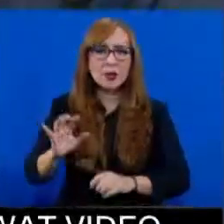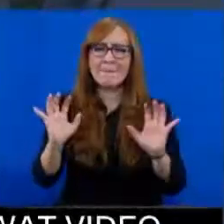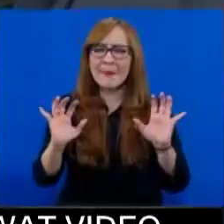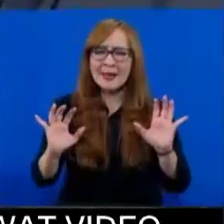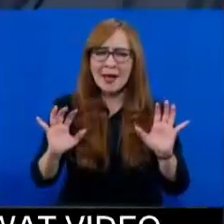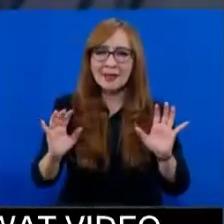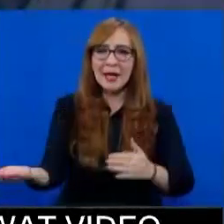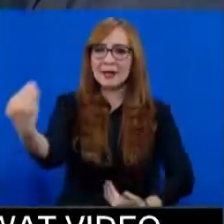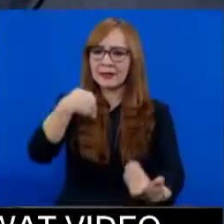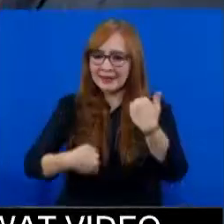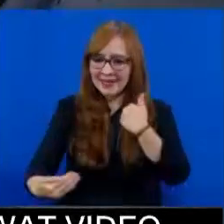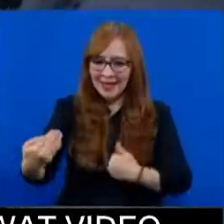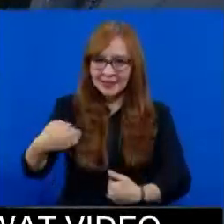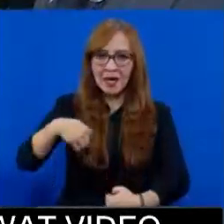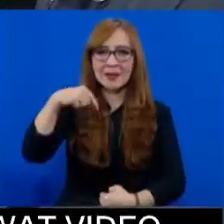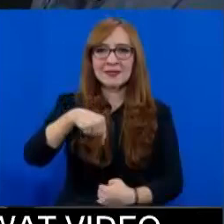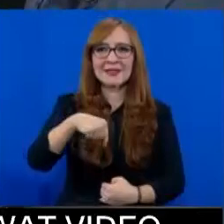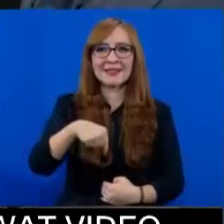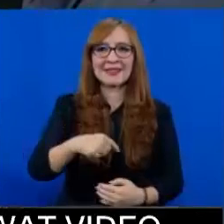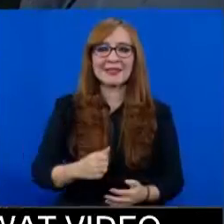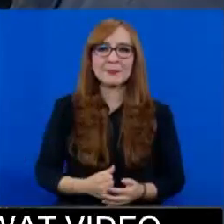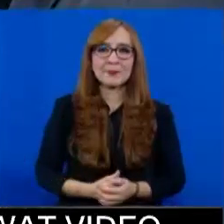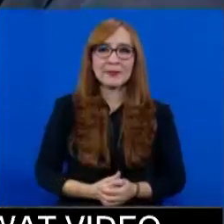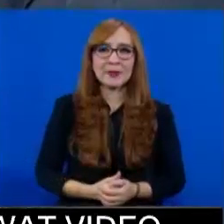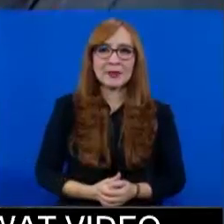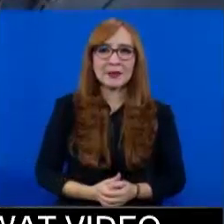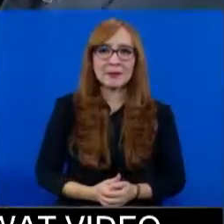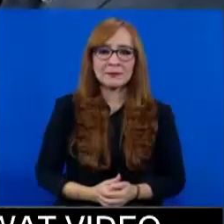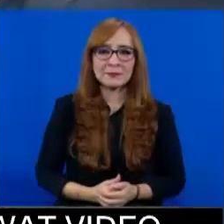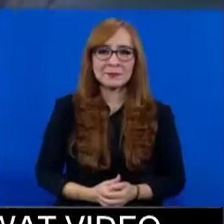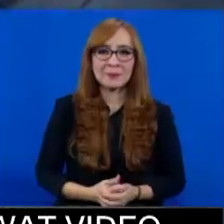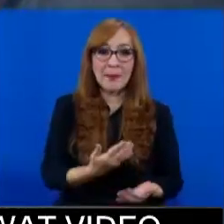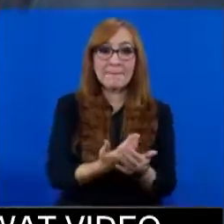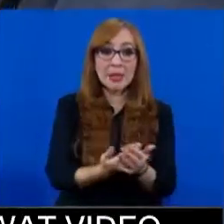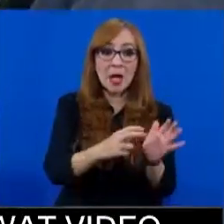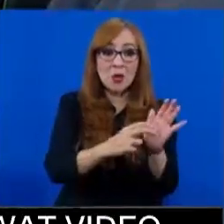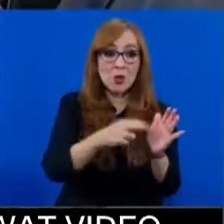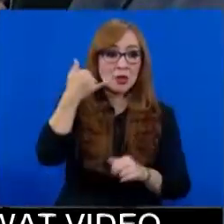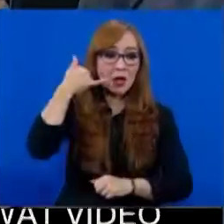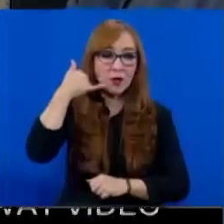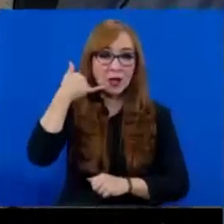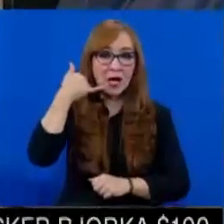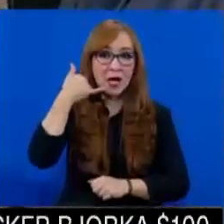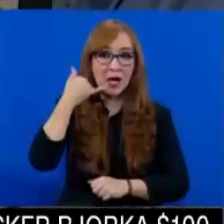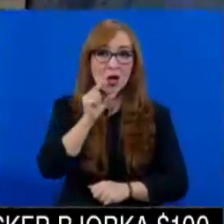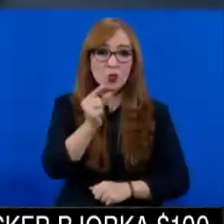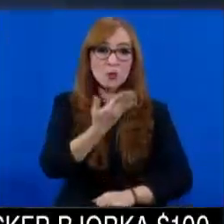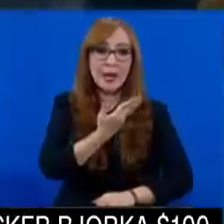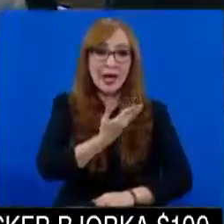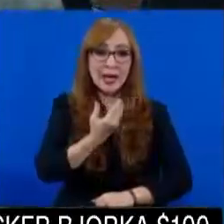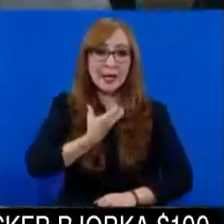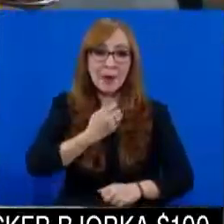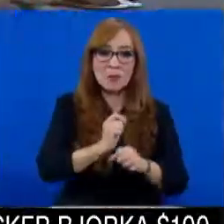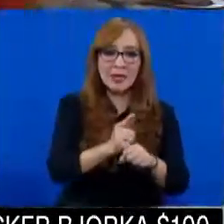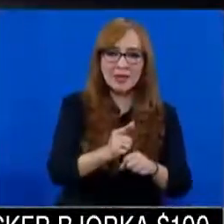Pelanggan kita di Jatinegara ya? Jatinegara ya? Ya udah, ntar minta nomornya di... Ya, tadi nomornya udah di aku WhatsApp, ini kita telepon aja, aku kantor atau ke rumah. Kamu kantor sama takut telepon ya? Siap. Ya, aku